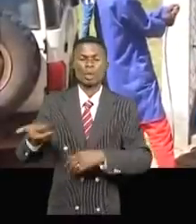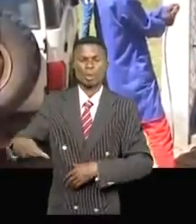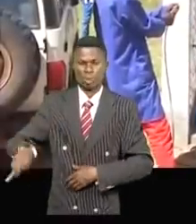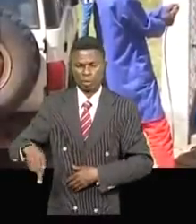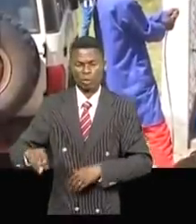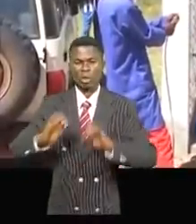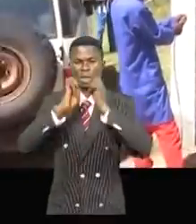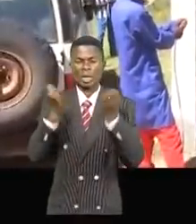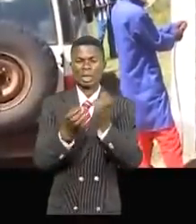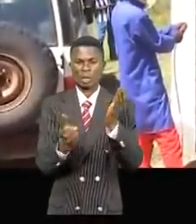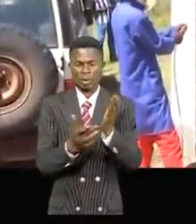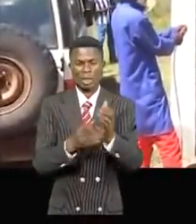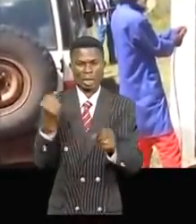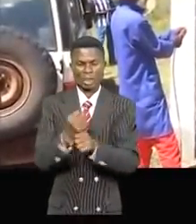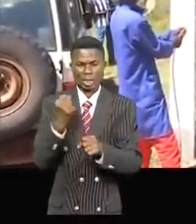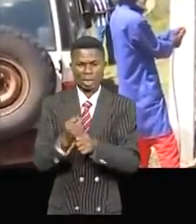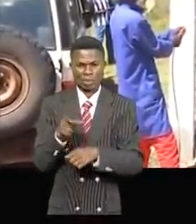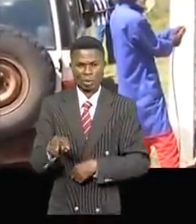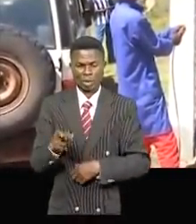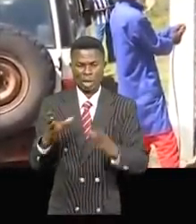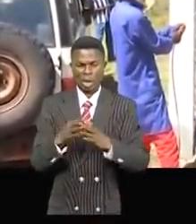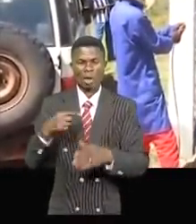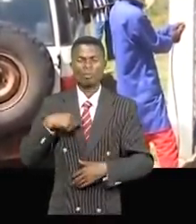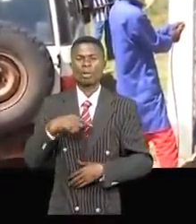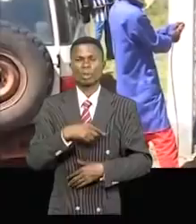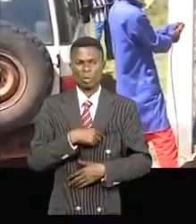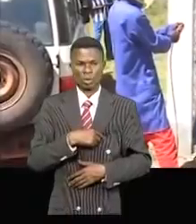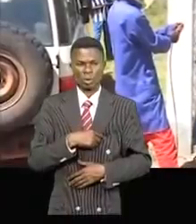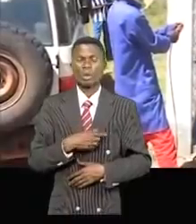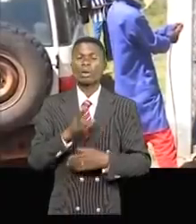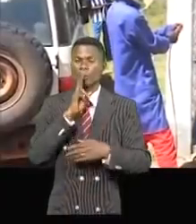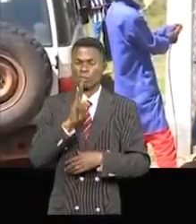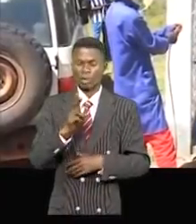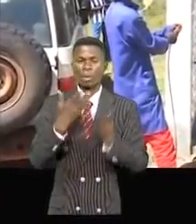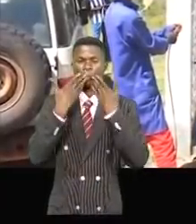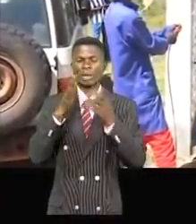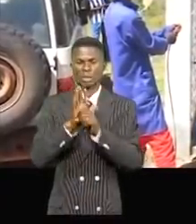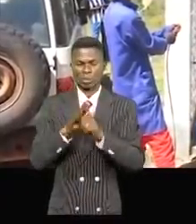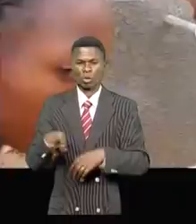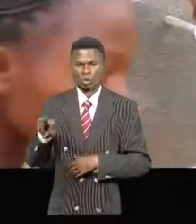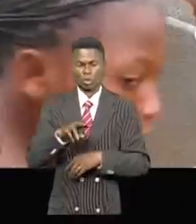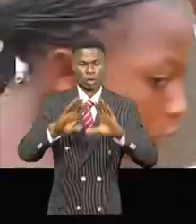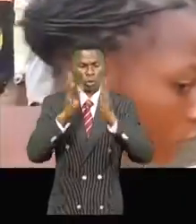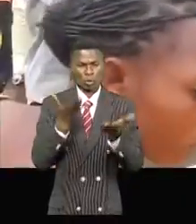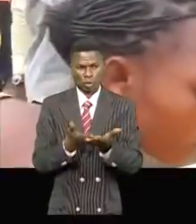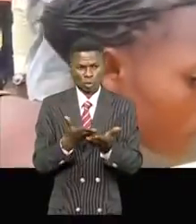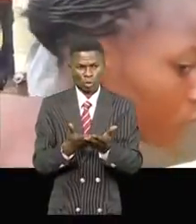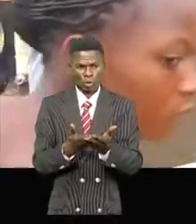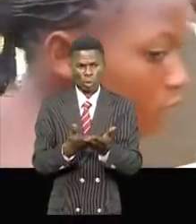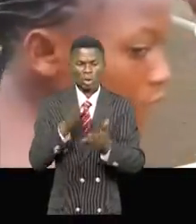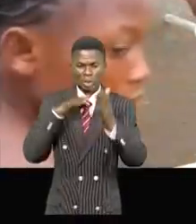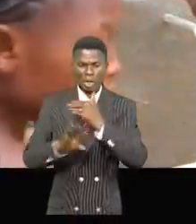l'équipe technique qui a travaillé ensemble avec nous. En tout cas, sincèrement merci. Et tout ça s'entre dans le